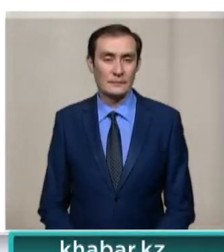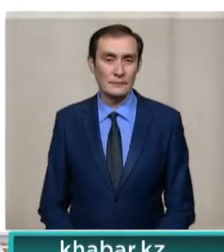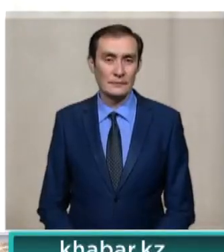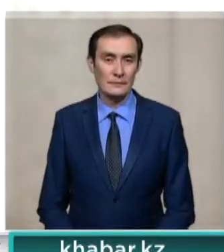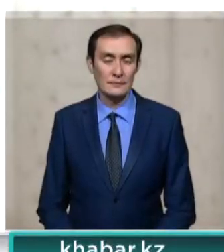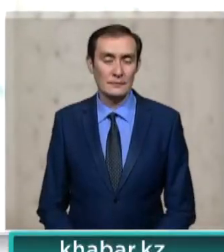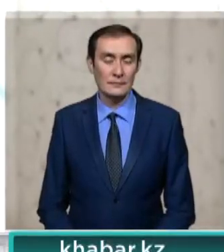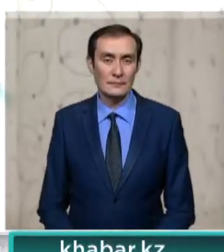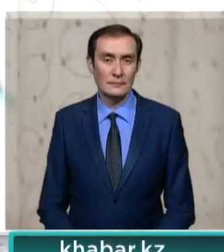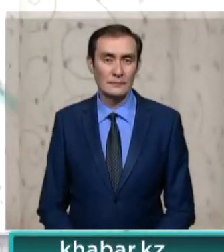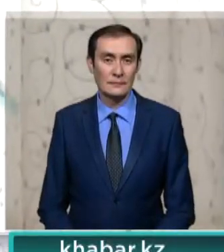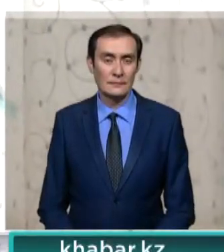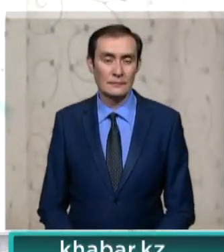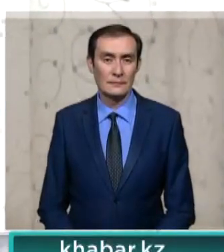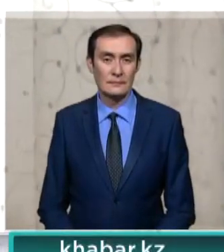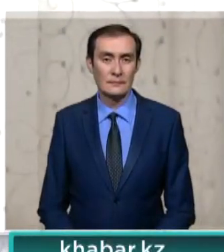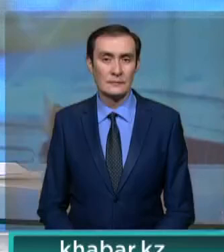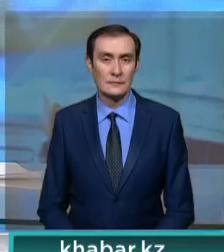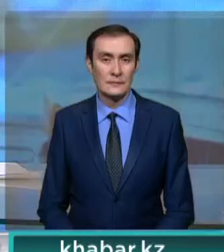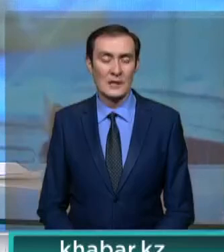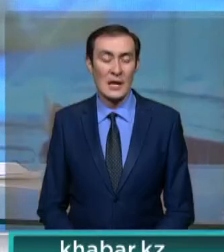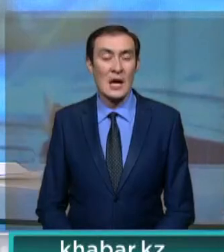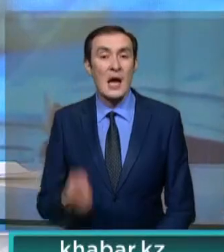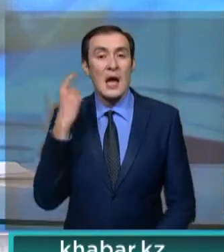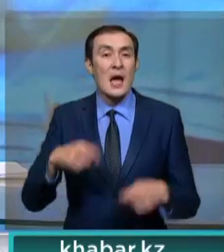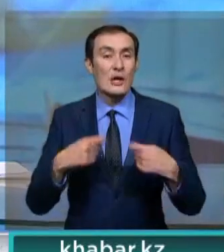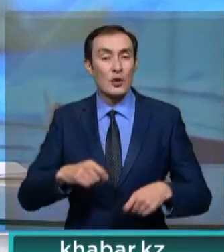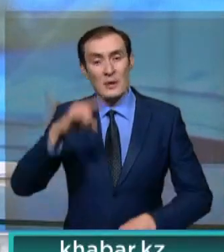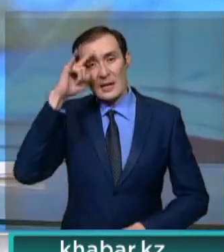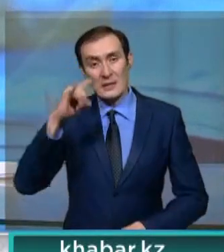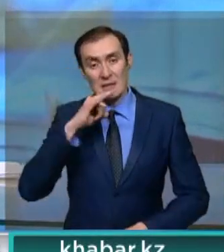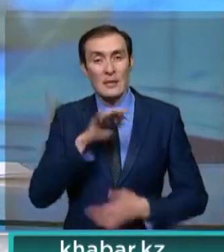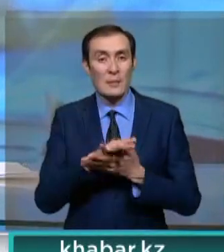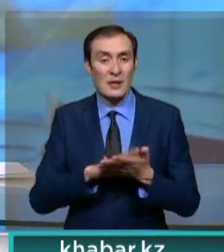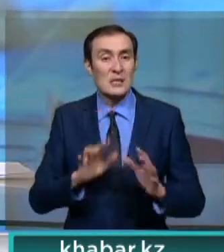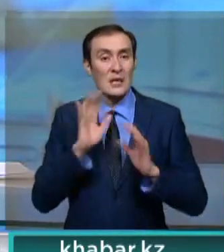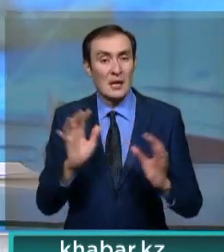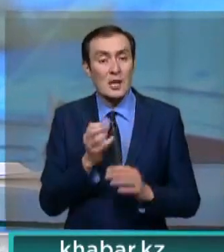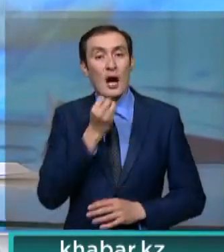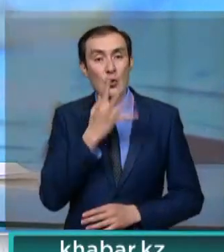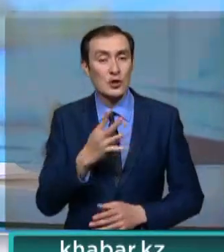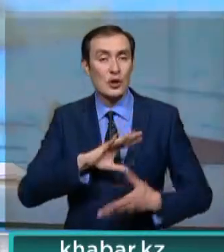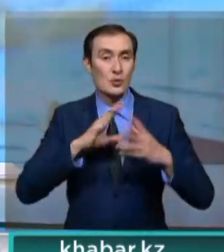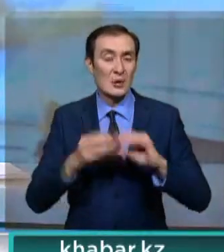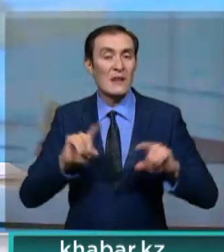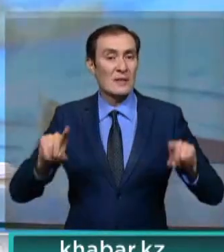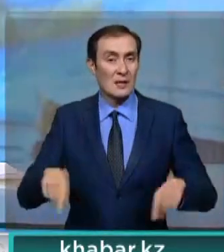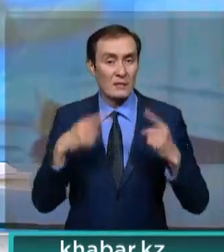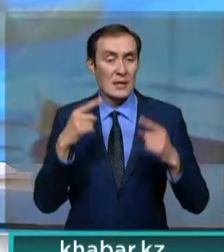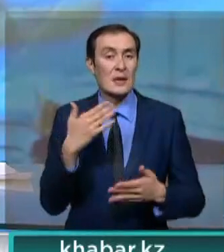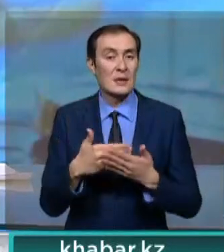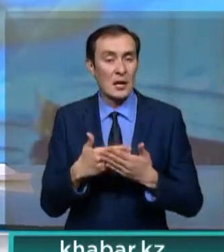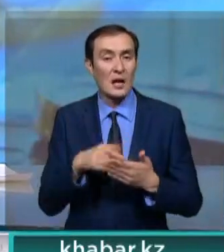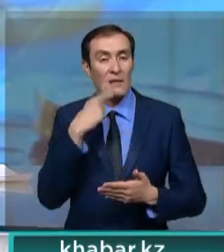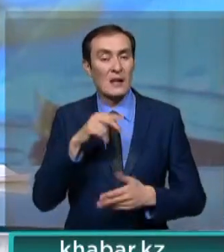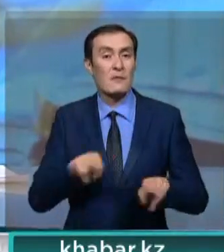Канат Абильдин. Итоги дня. Экономика Казахстана продолжает сохранять хорошие темпы восстановления, по крайней мере,